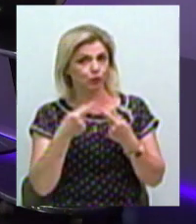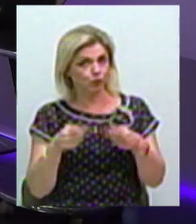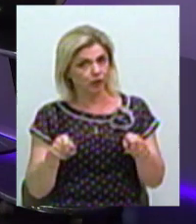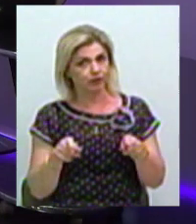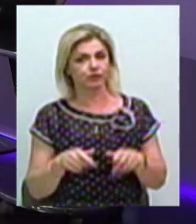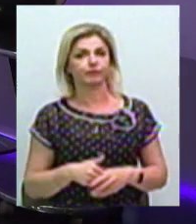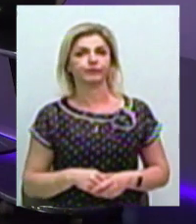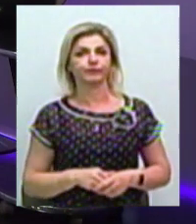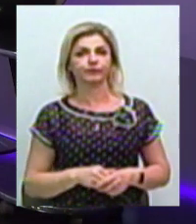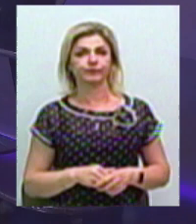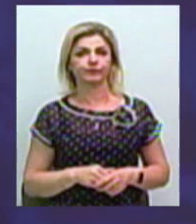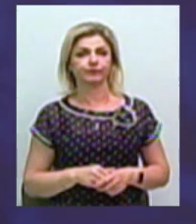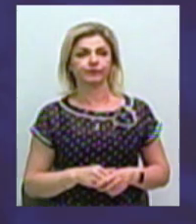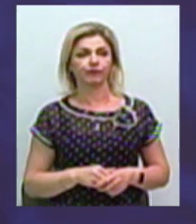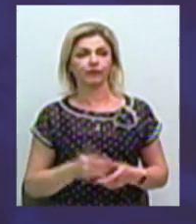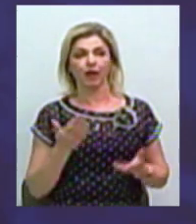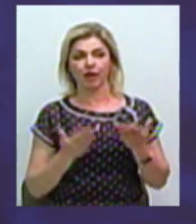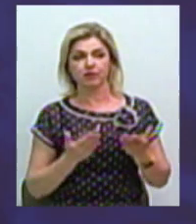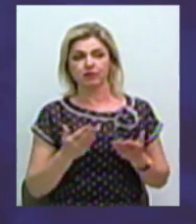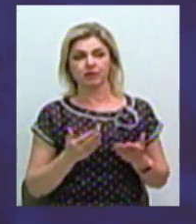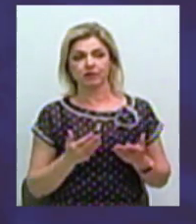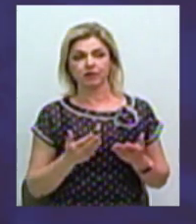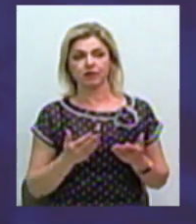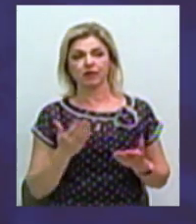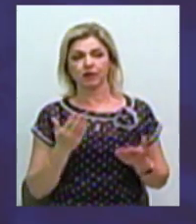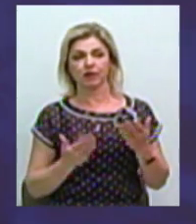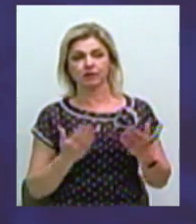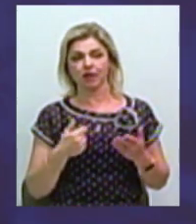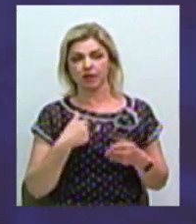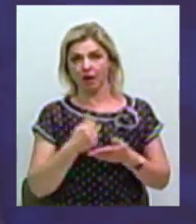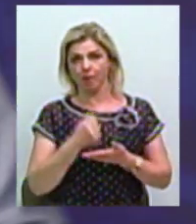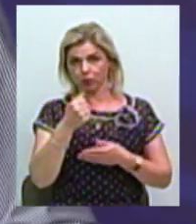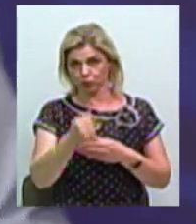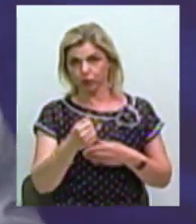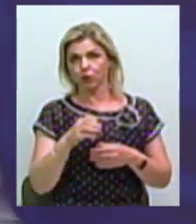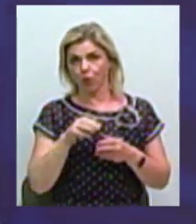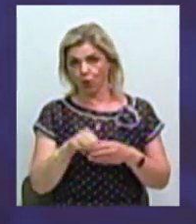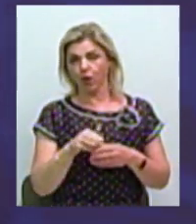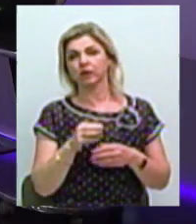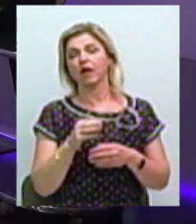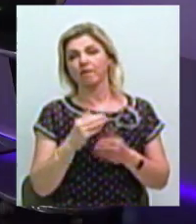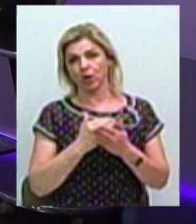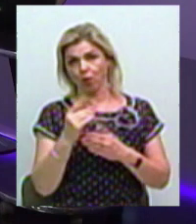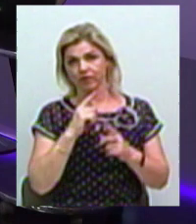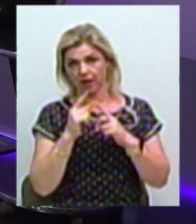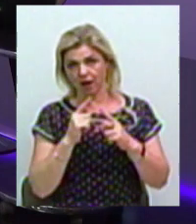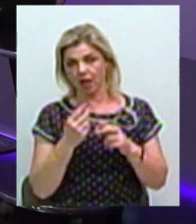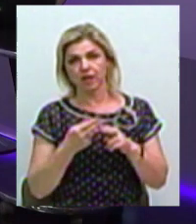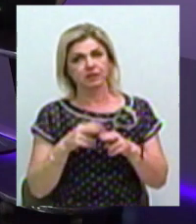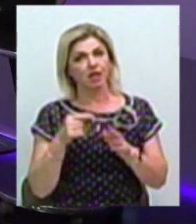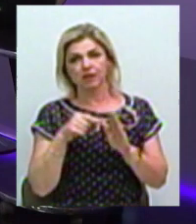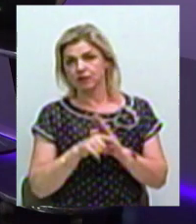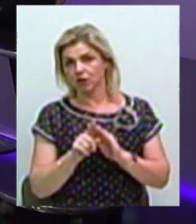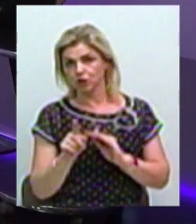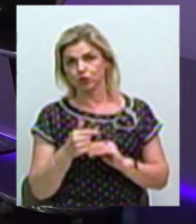різні? Ну, якщо я балотуюсь до Верховної Ради по мажоритарному округу, то це не означає, що я